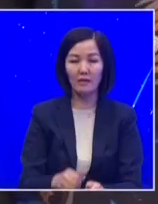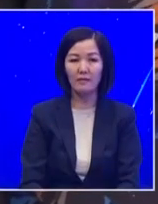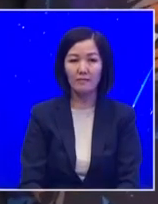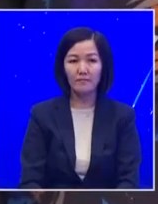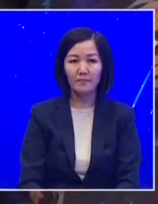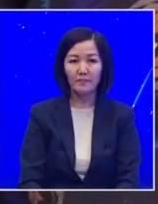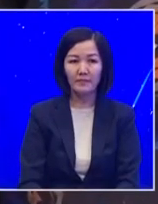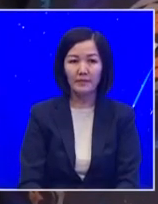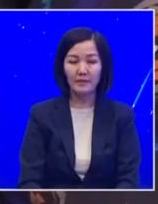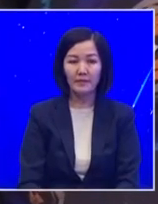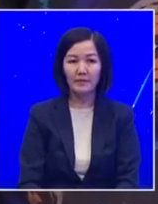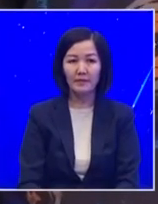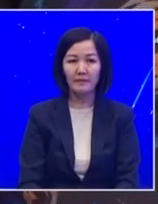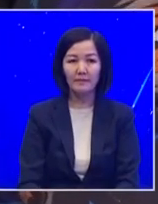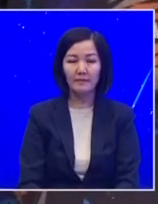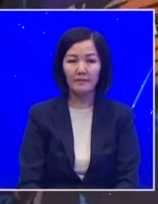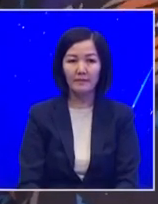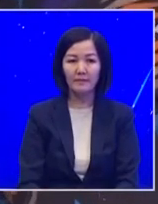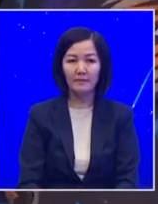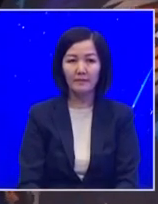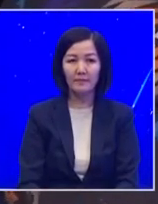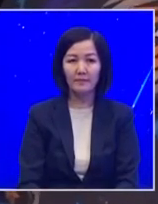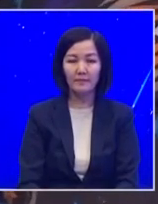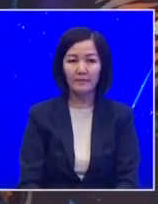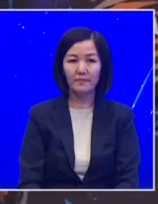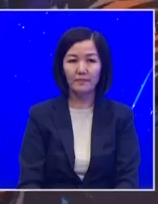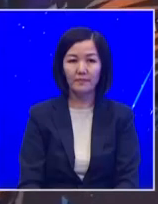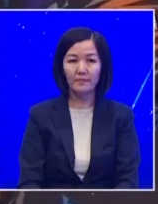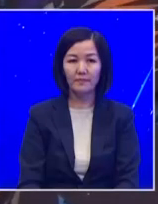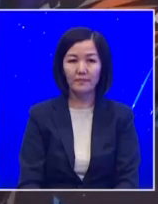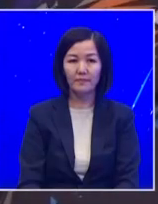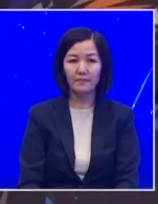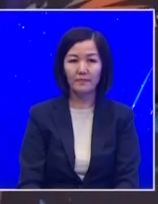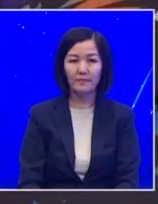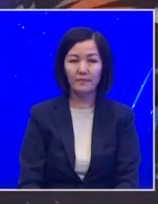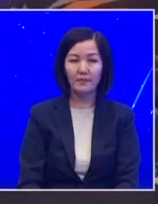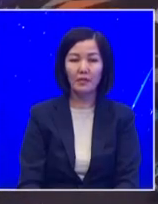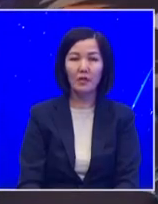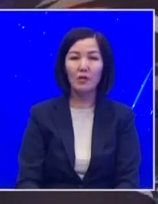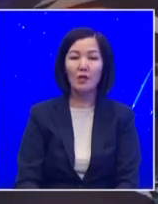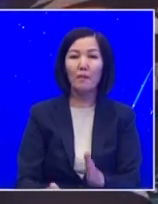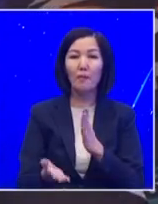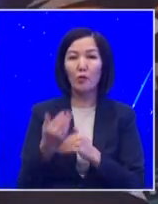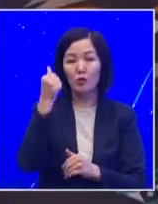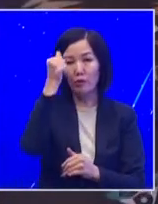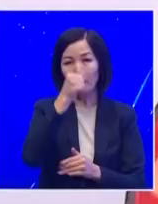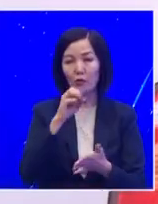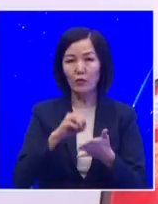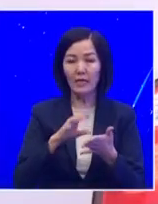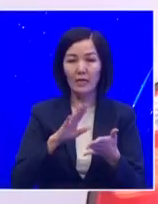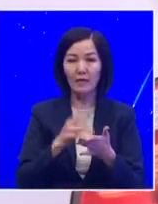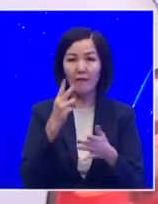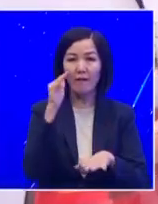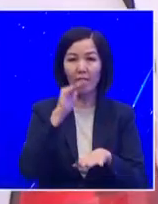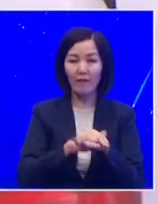Таласпаев Маврин Сидорович. Вас встретят. Пожалуйста, выйдите с машины. Все, хорошо. Стоит отметить, что в прошлом году зарегистрировано лишь